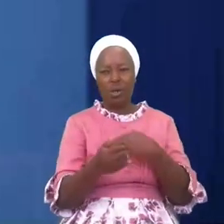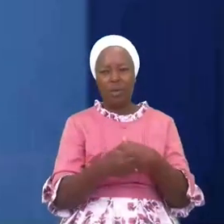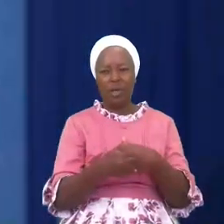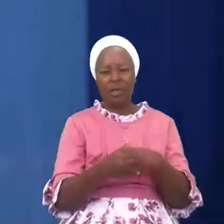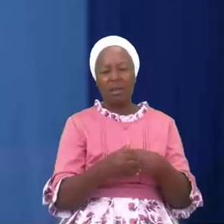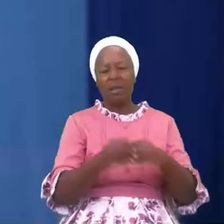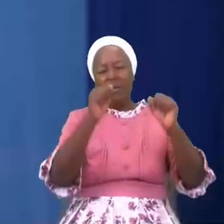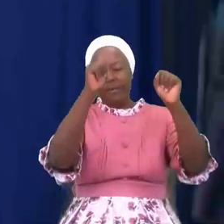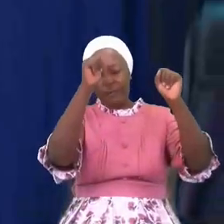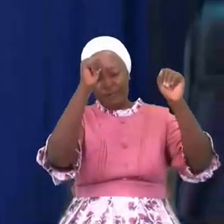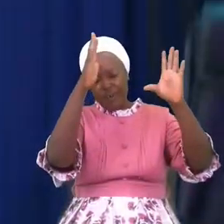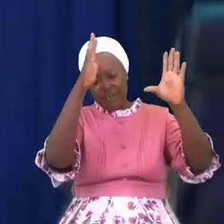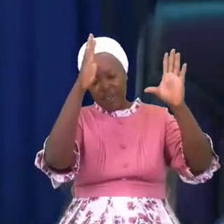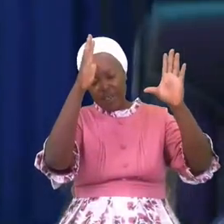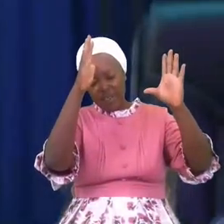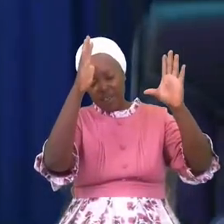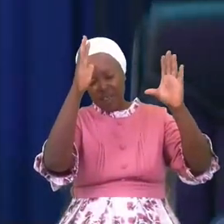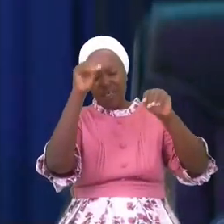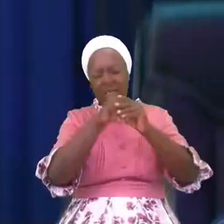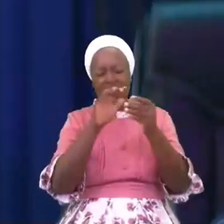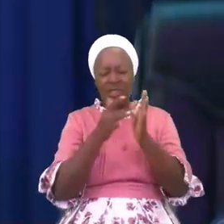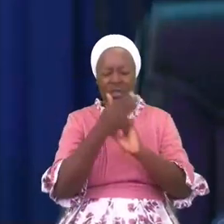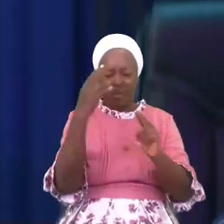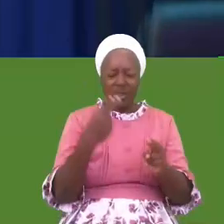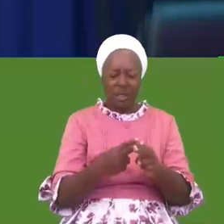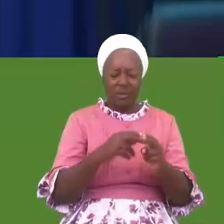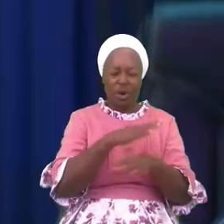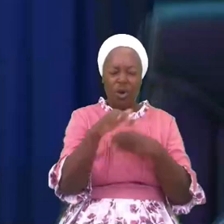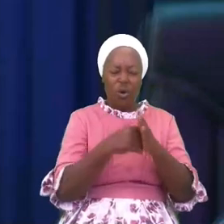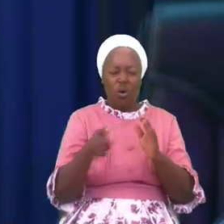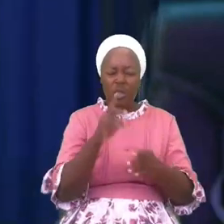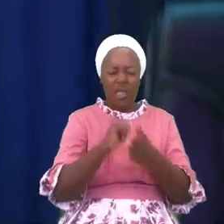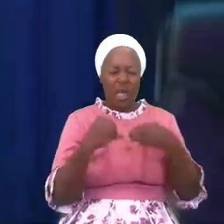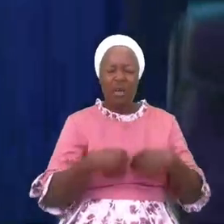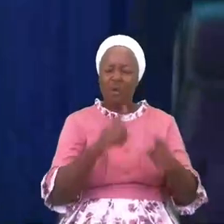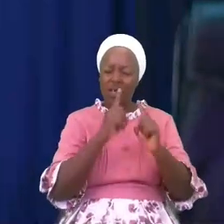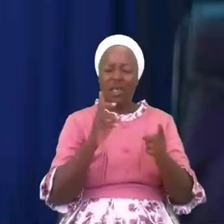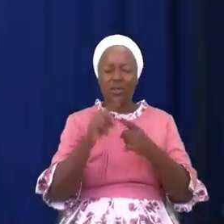Jésus, tous ceux-là qui ont répondu à ton appel, l'appel à la